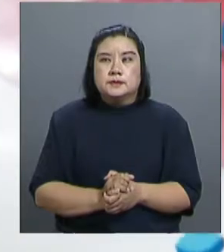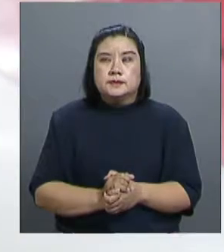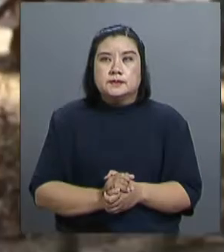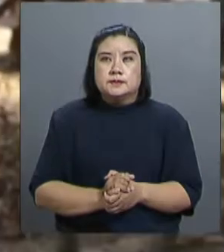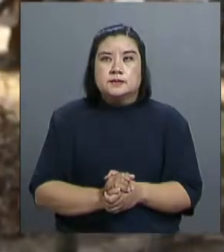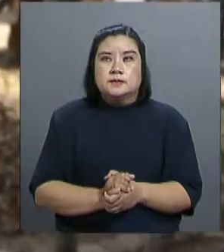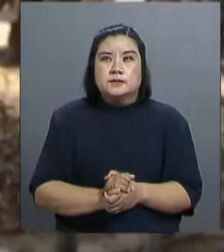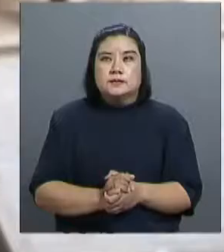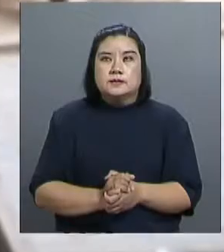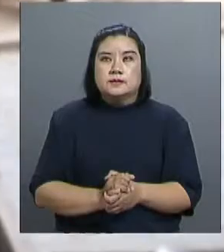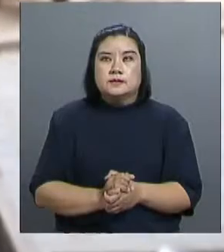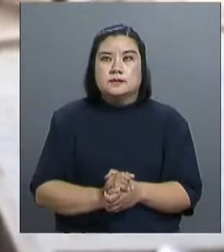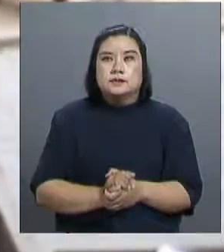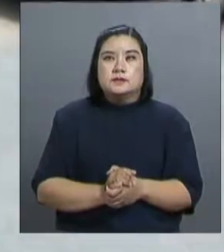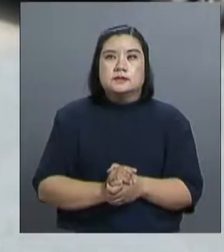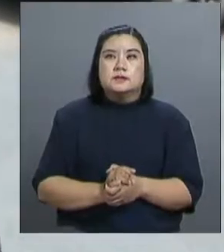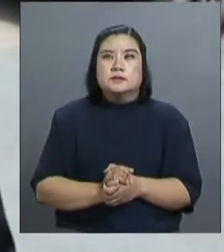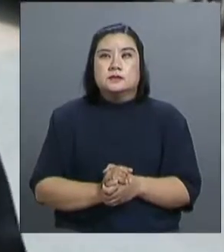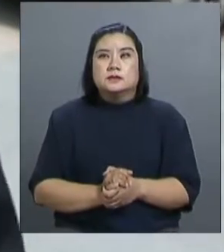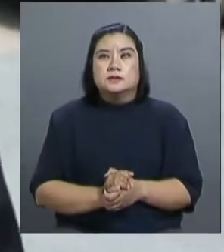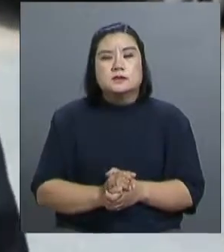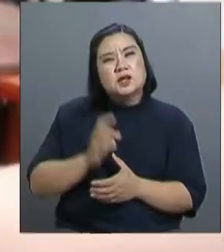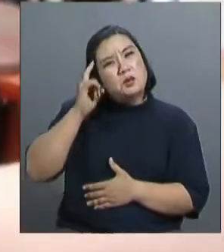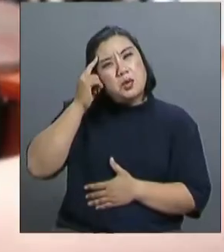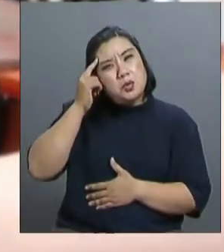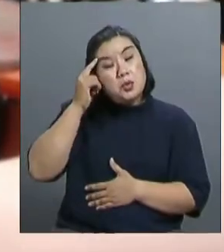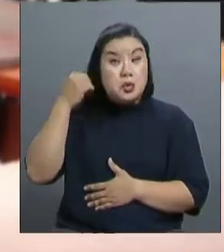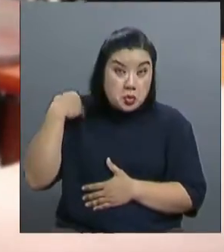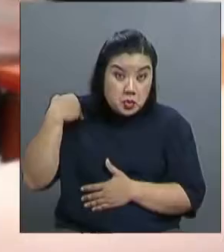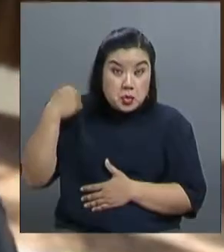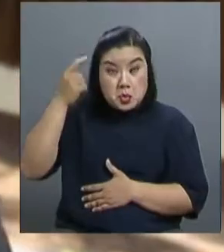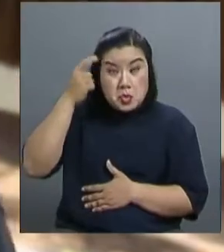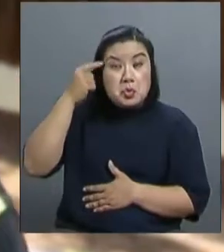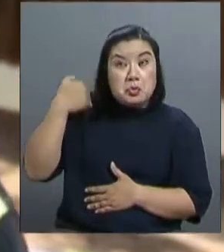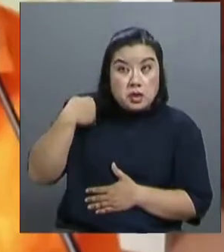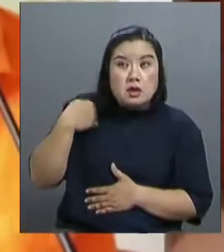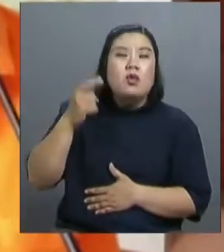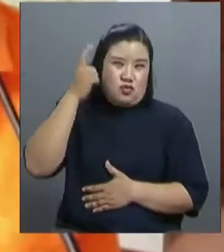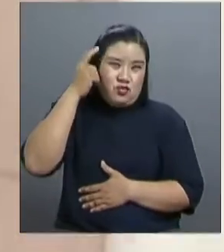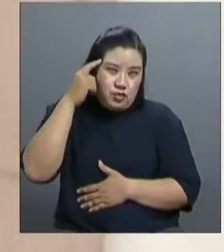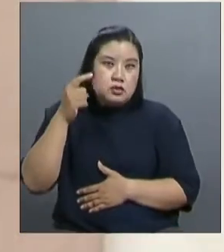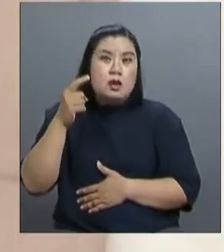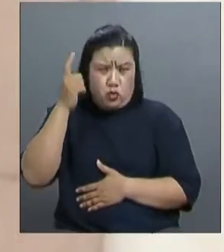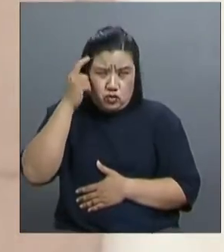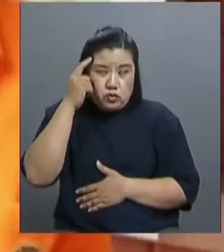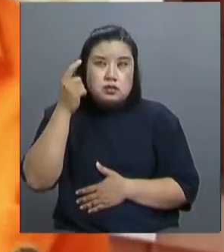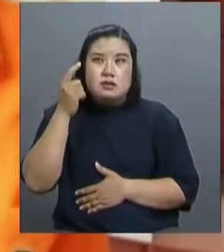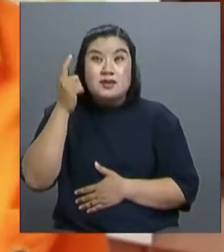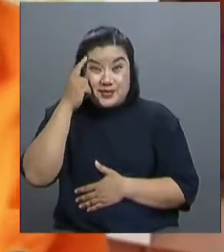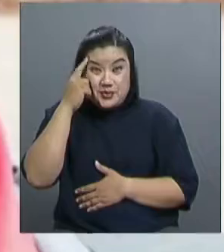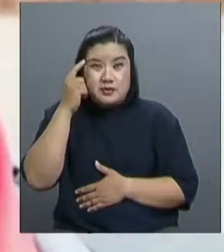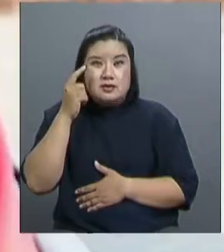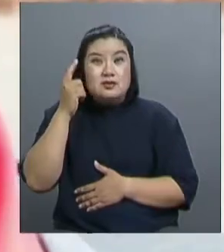ไม่รู้ค่ะ ไม่รู้ครับ รู้ค่ะ ไม่รู้อะค่ะ ก็ไม่รู้อะค่ะ รู้ค่ะ รู้ค่ะ รู้ครับ